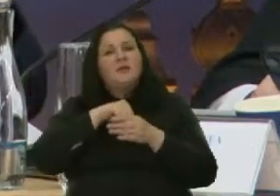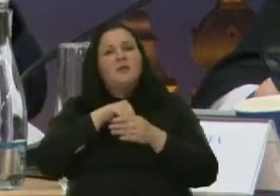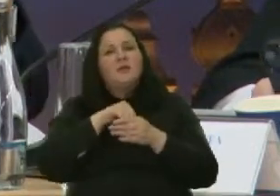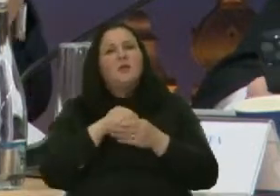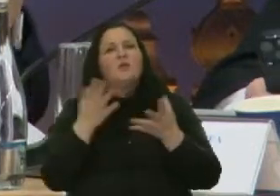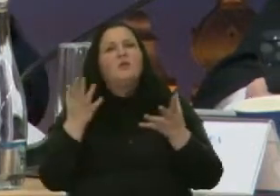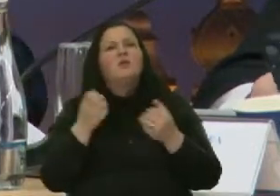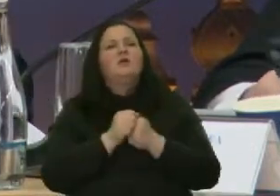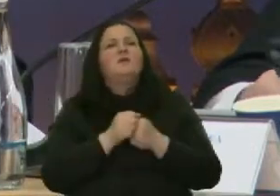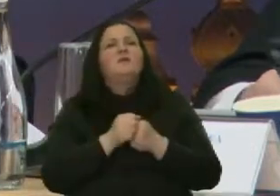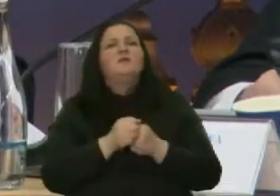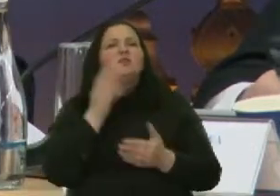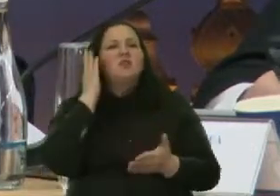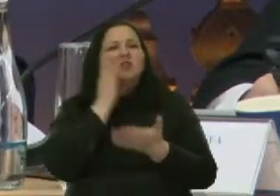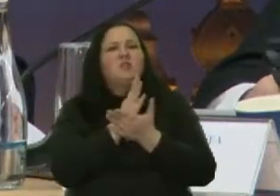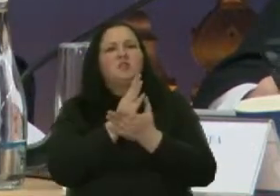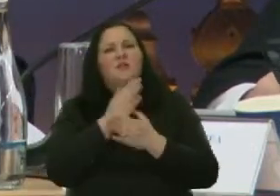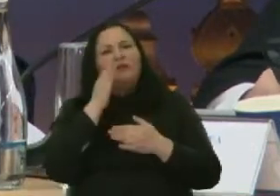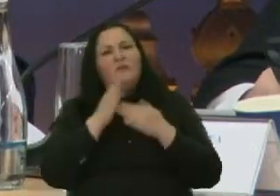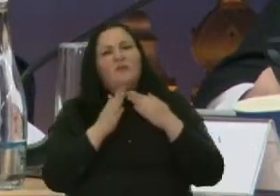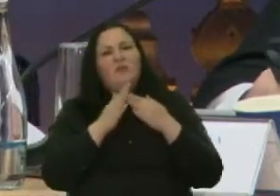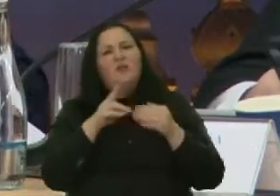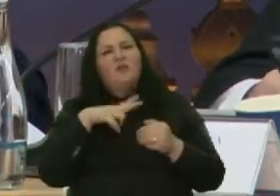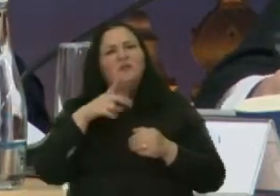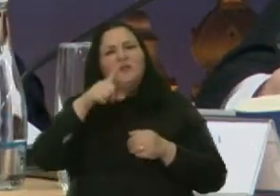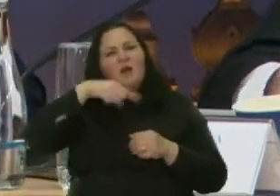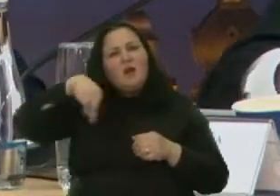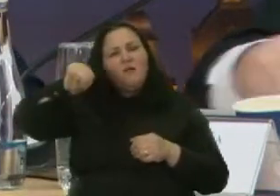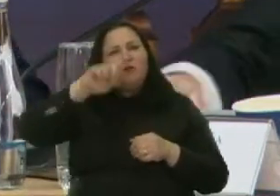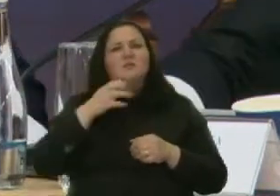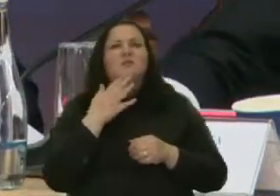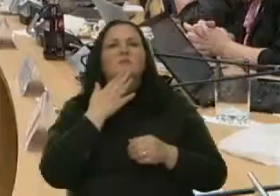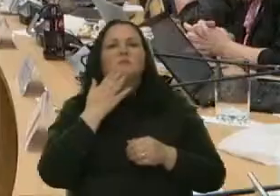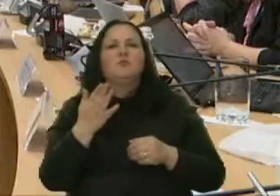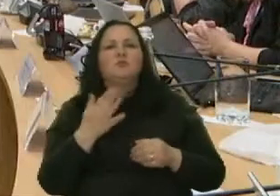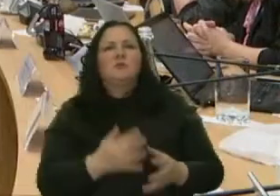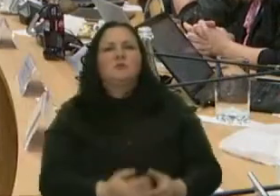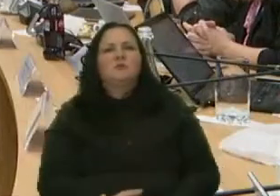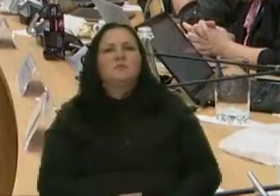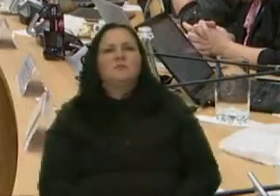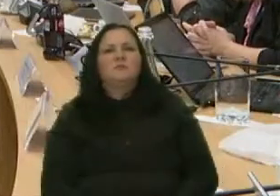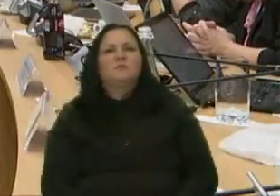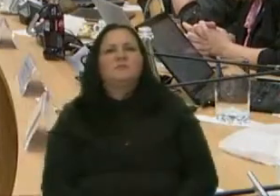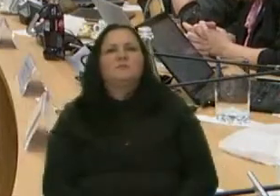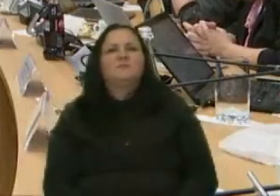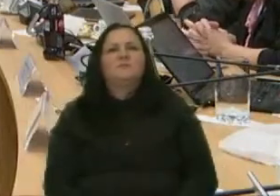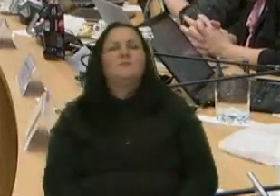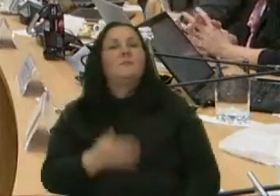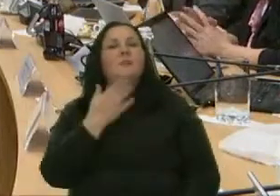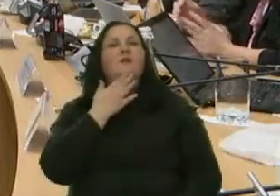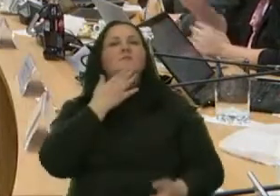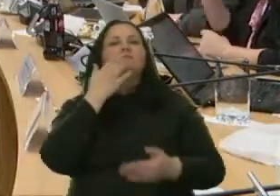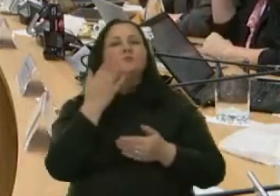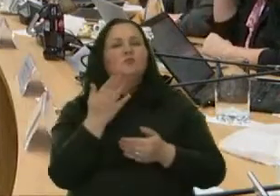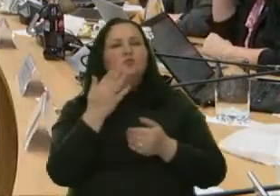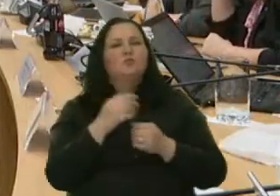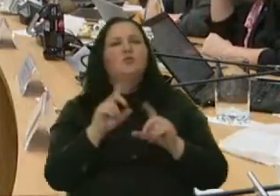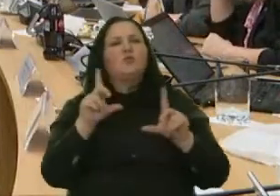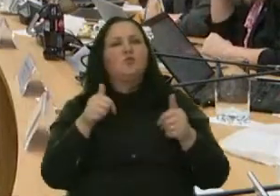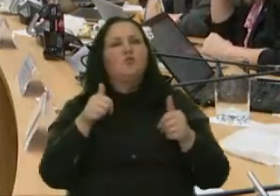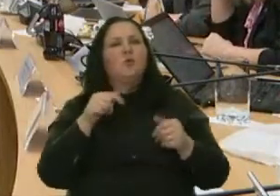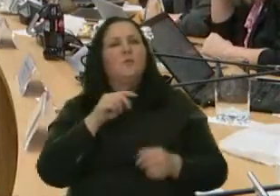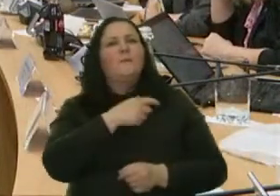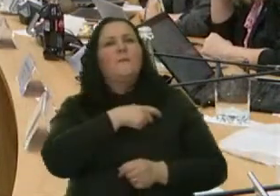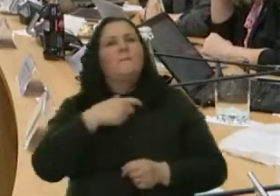financiare decizia finală vă aparține dumneavoastră Vă mulțumesc Vă mulțumesc Domnule primar